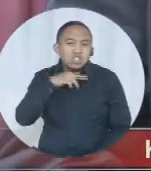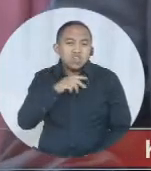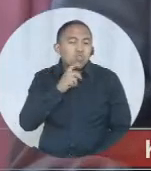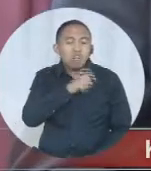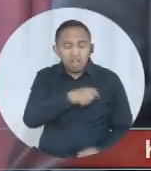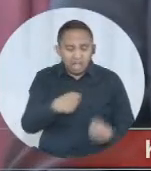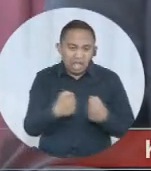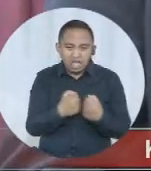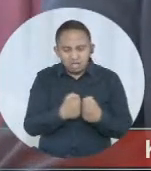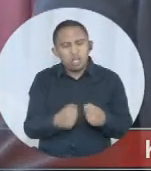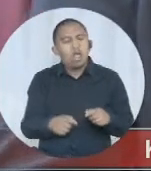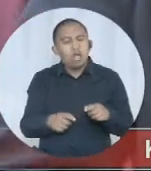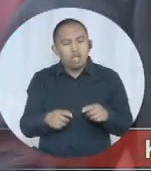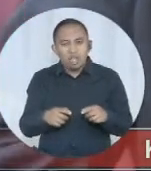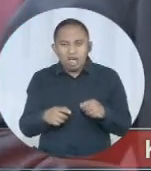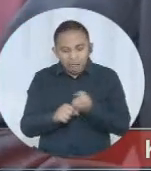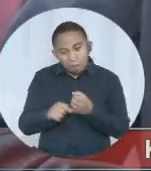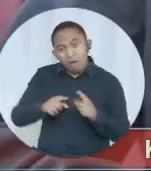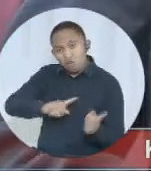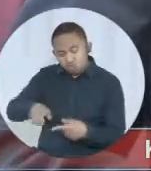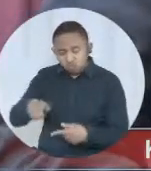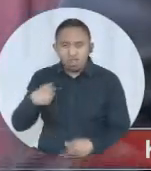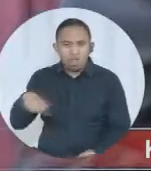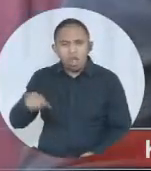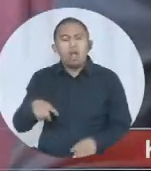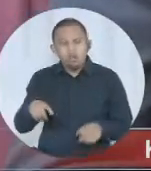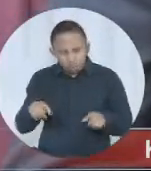hoe opportunité ahafahanao